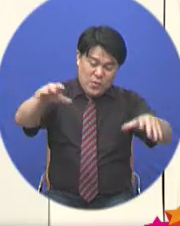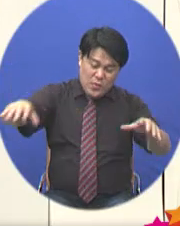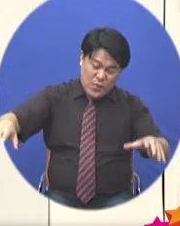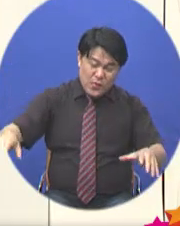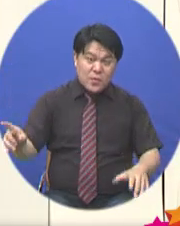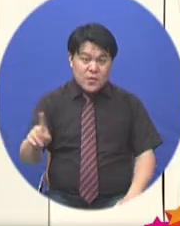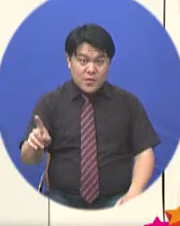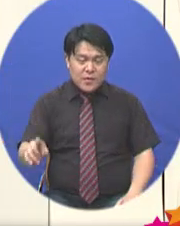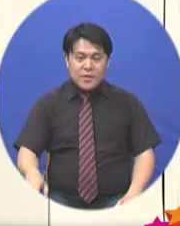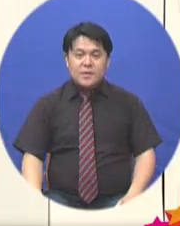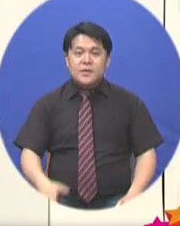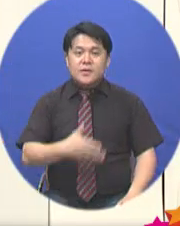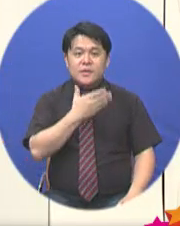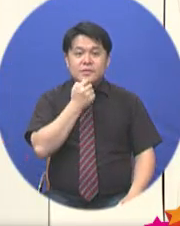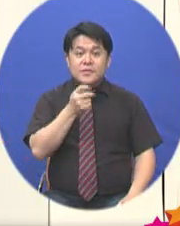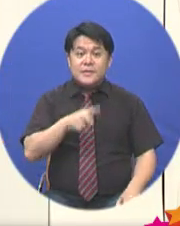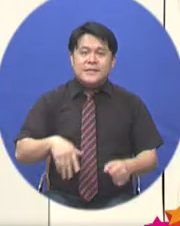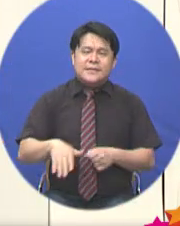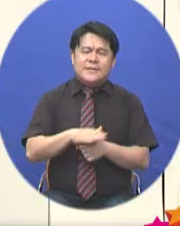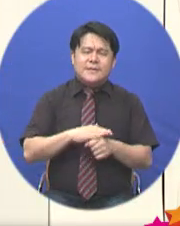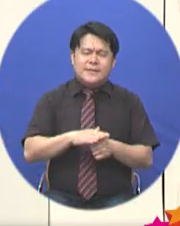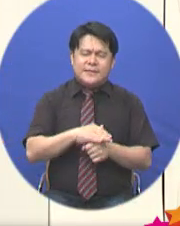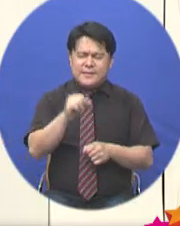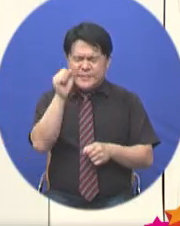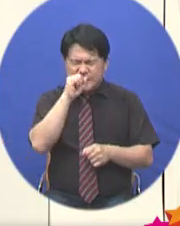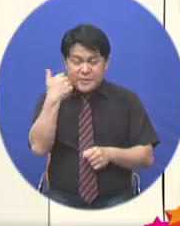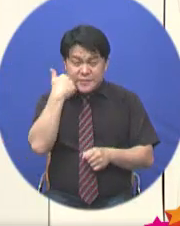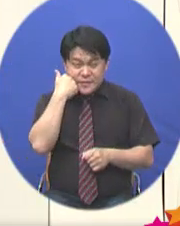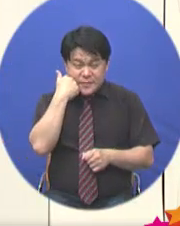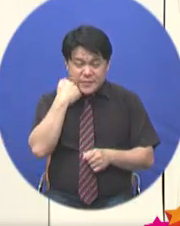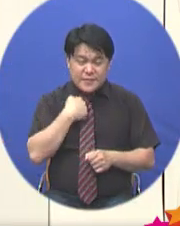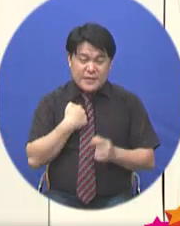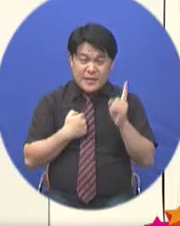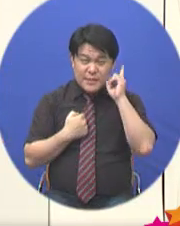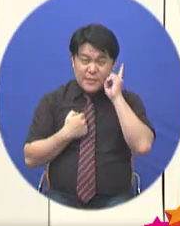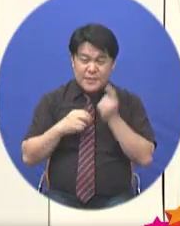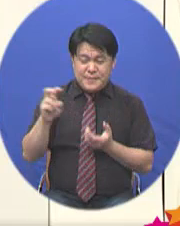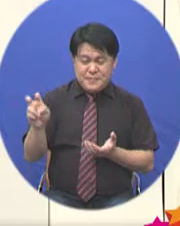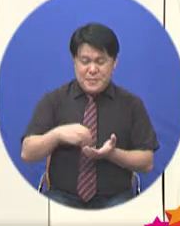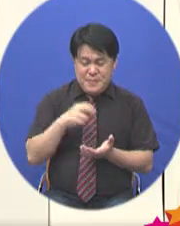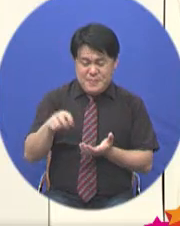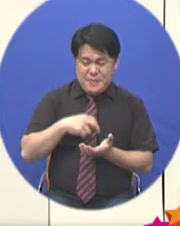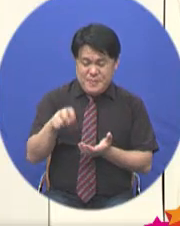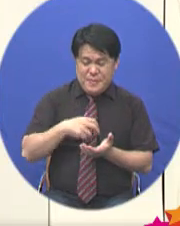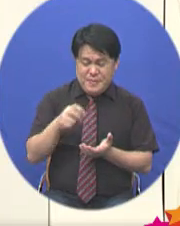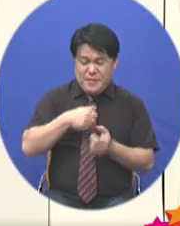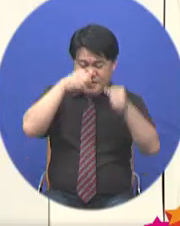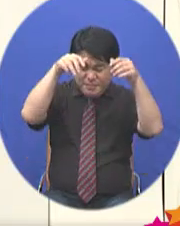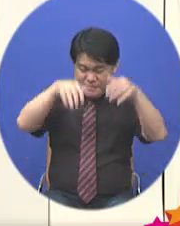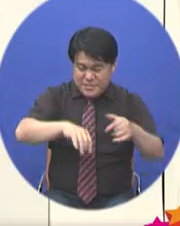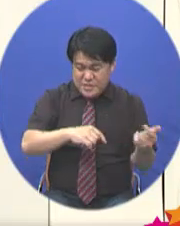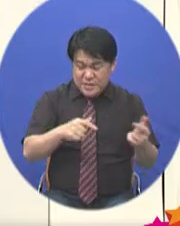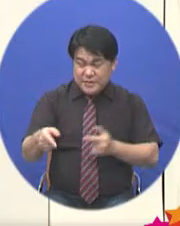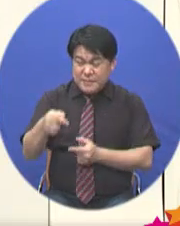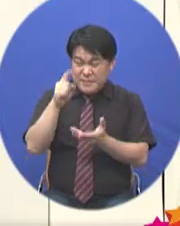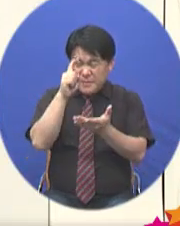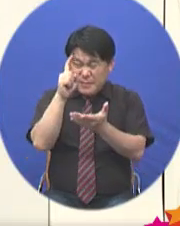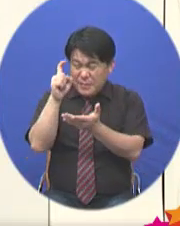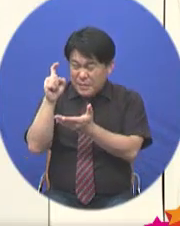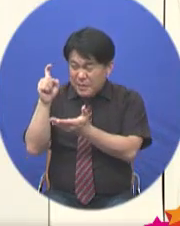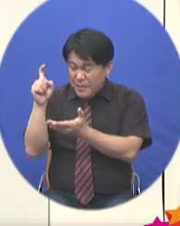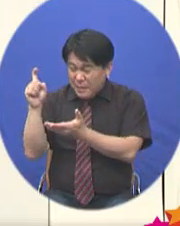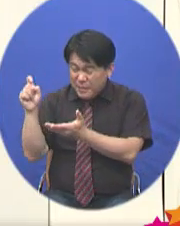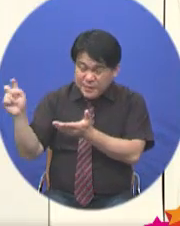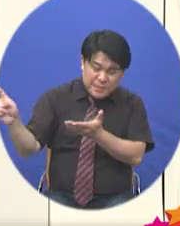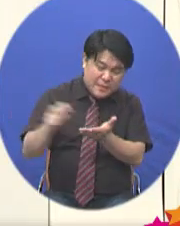시청자 여러분들 복지TV 사랑하는 시청자 여러분들이 제 휴대폰으로 비 온 광경, 비 온 모습,